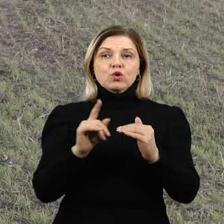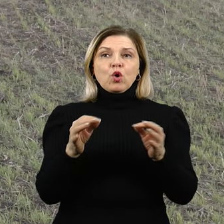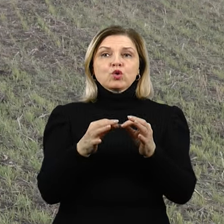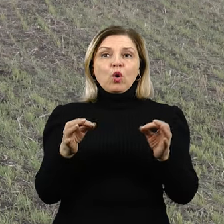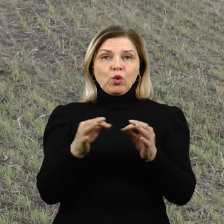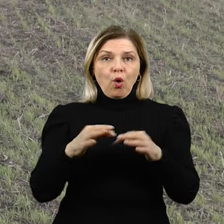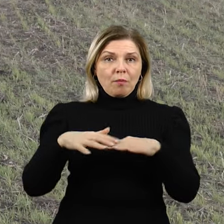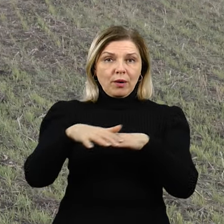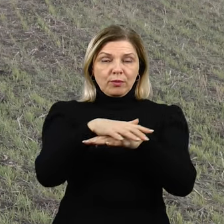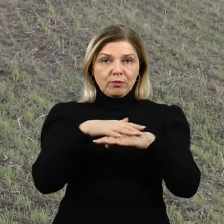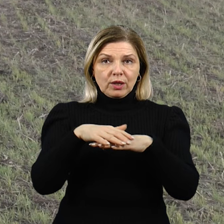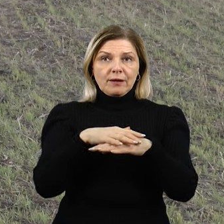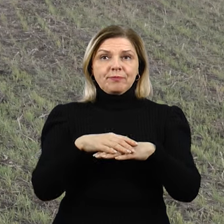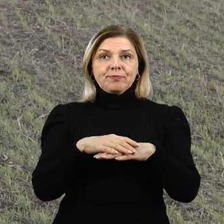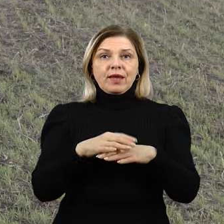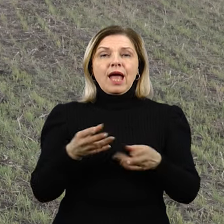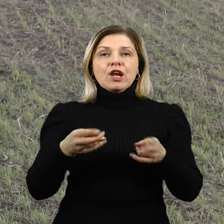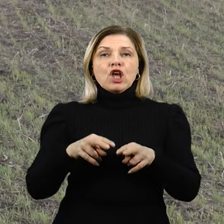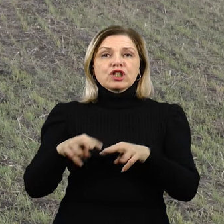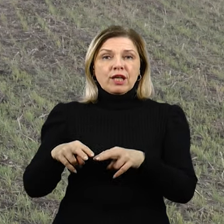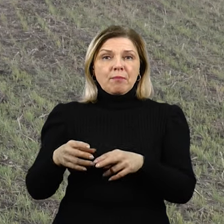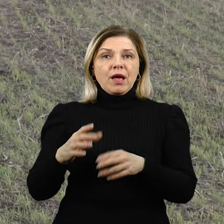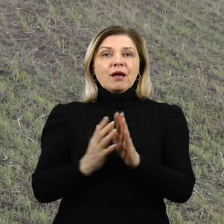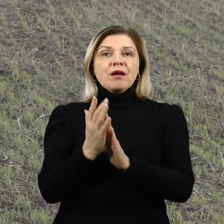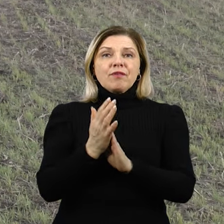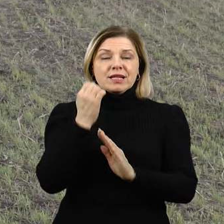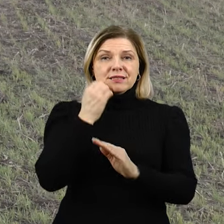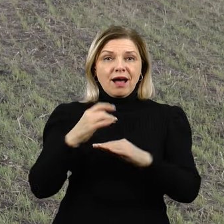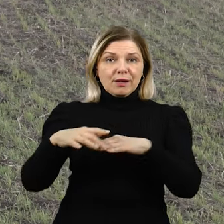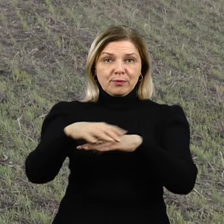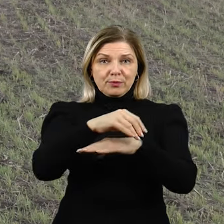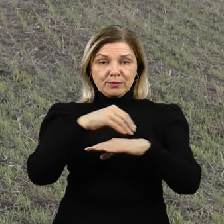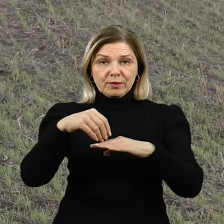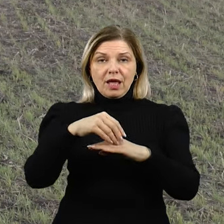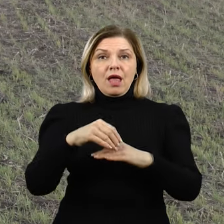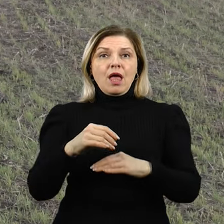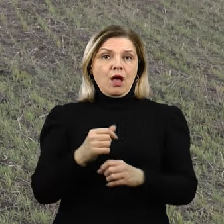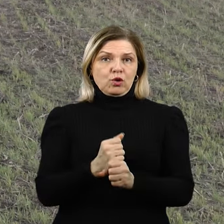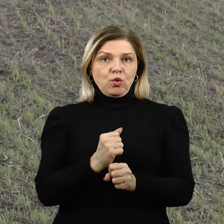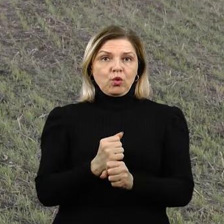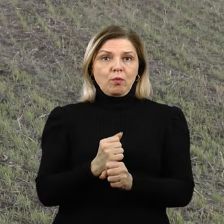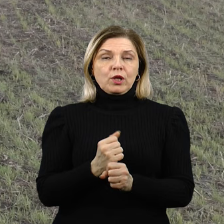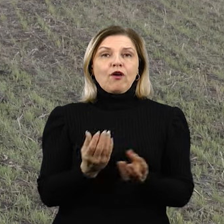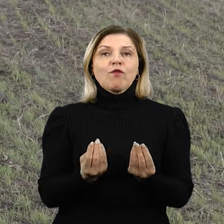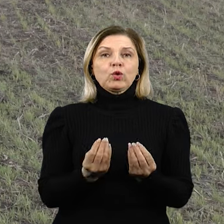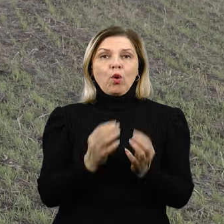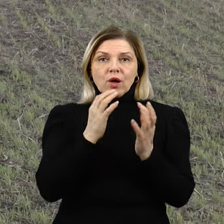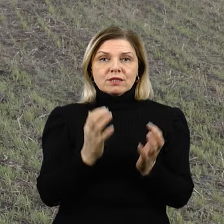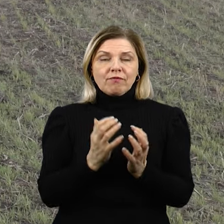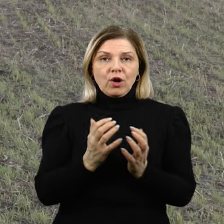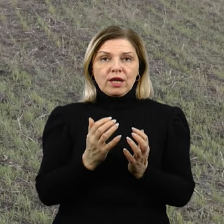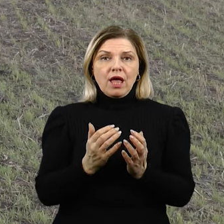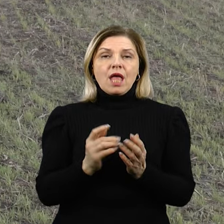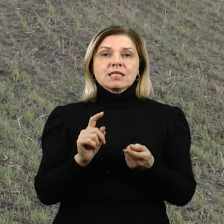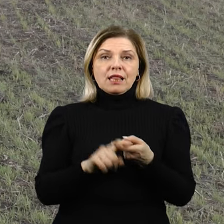що в нас прикрите пожнивними рештками, воно робить ще свою вологу в залежності від